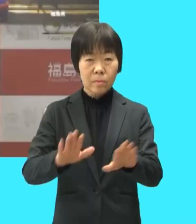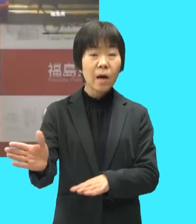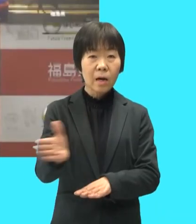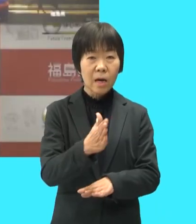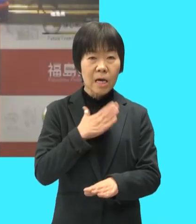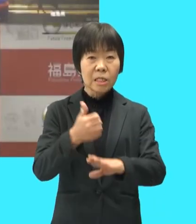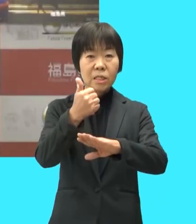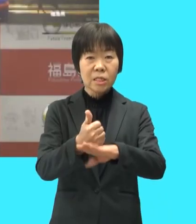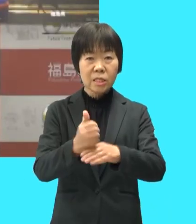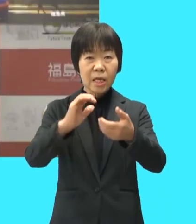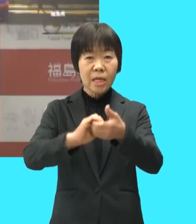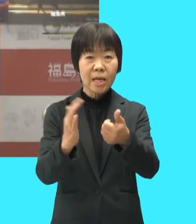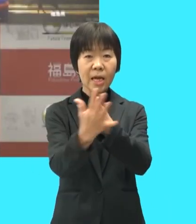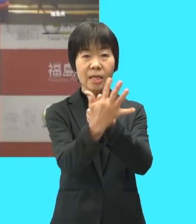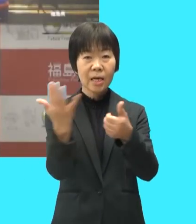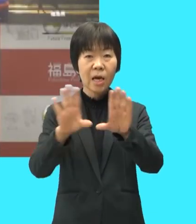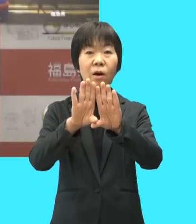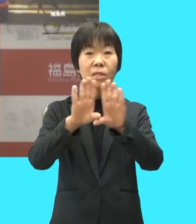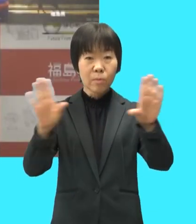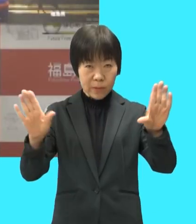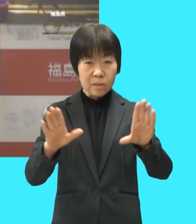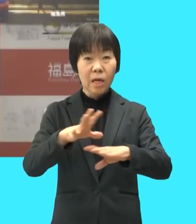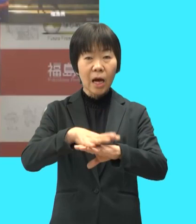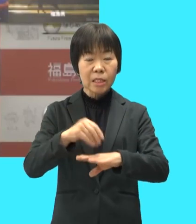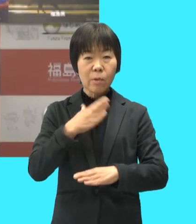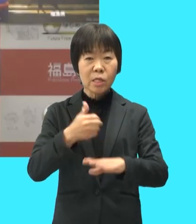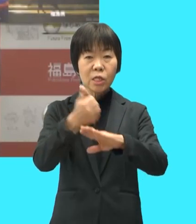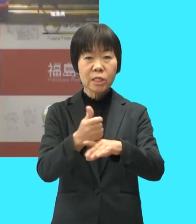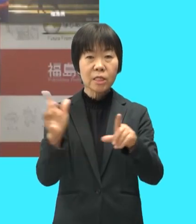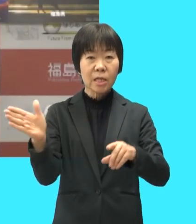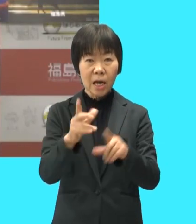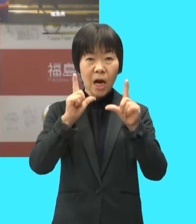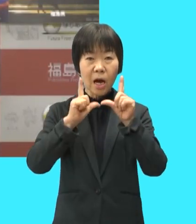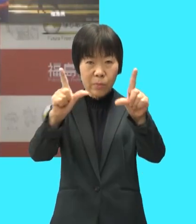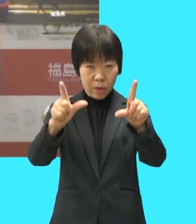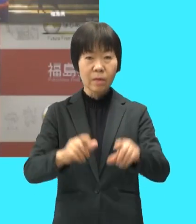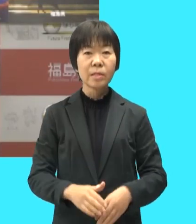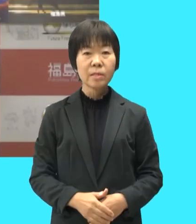ただいまから知事定例記者会見を始めます。はじめに知事から発表がございます。